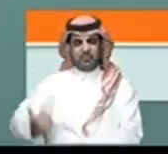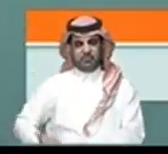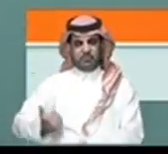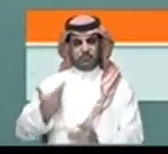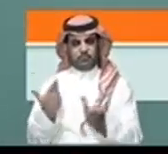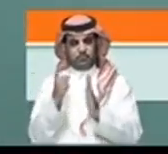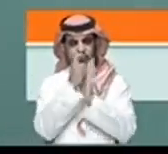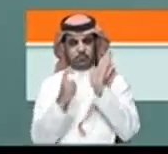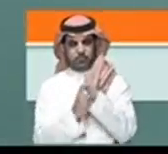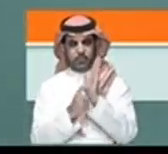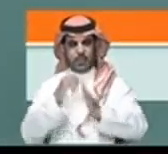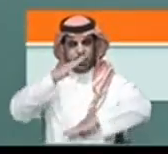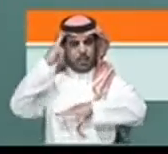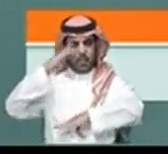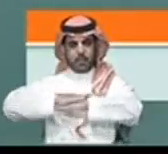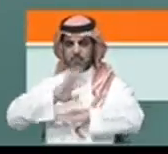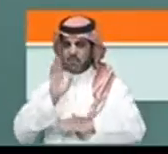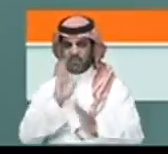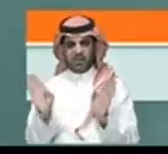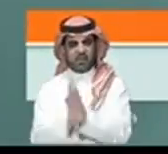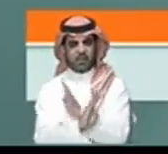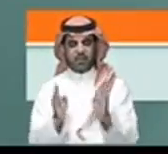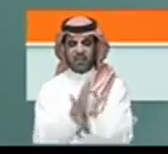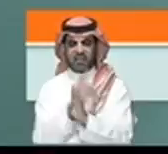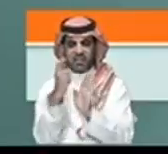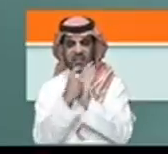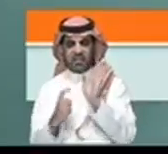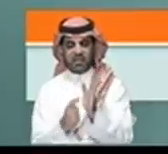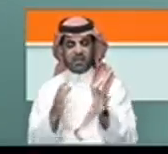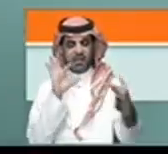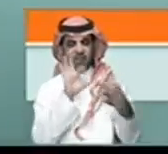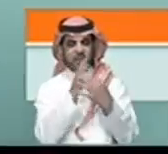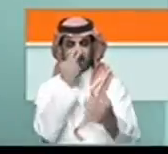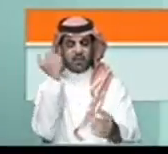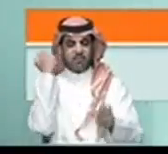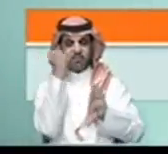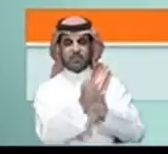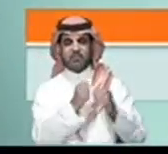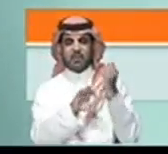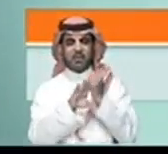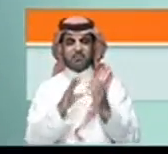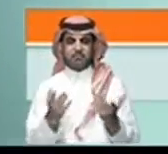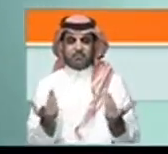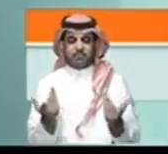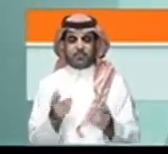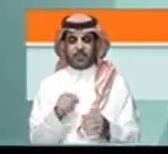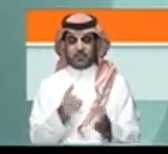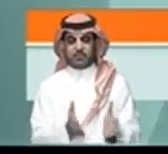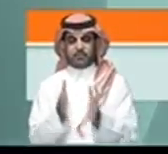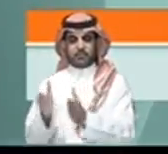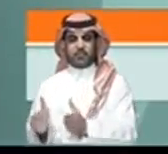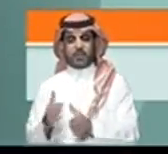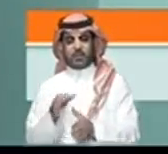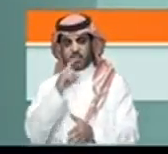الاعراف الدبلوماسيه وتخالف كافه المواثيق والمعاهدات الدوليه ذات الصله ترحب في الوقت نفسه